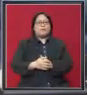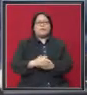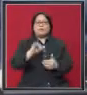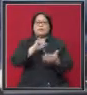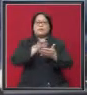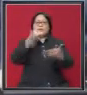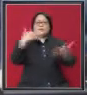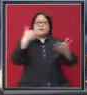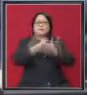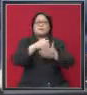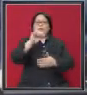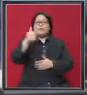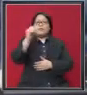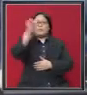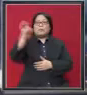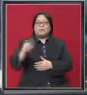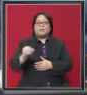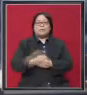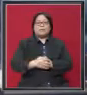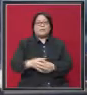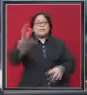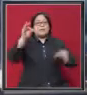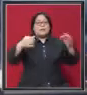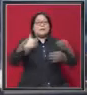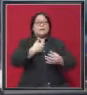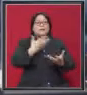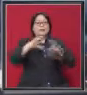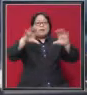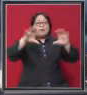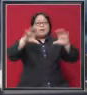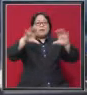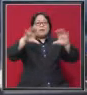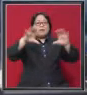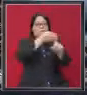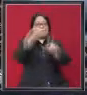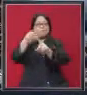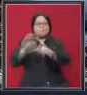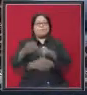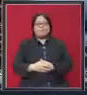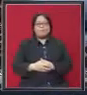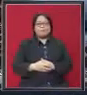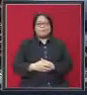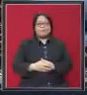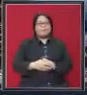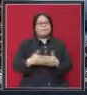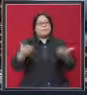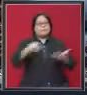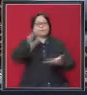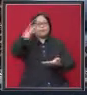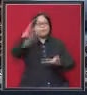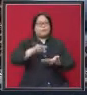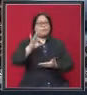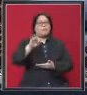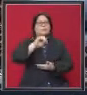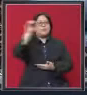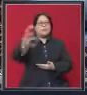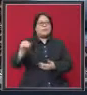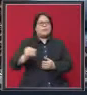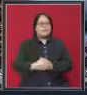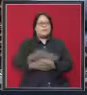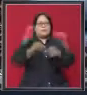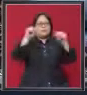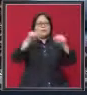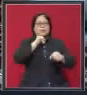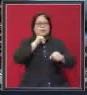tak sampai 10% pun. Sekiranya kita nak buat secara bersasar, takkan kurangkan 90%.